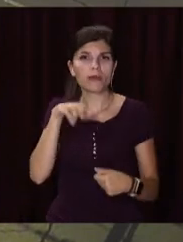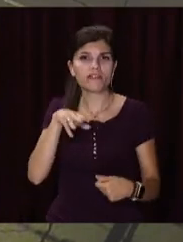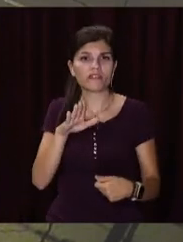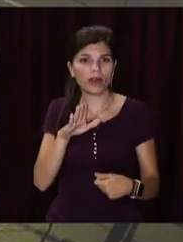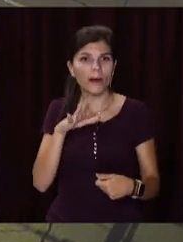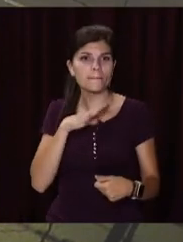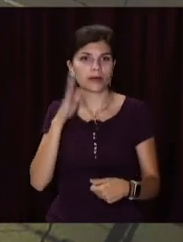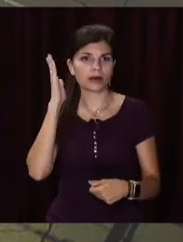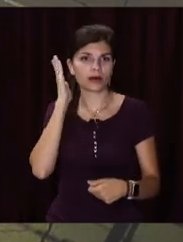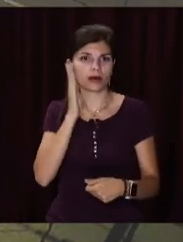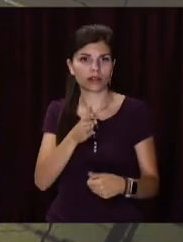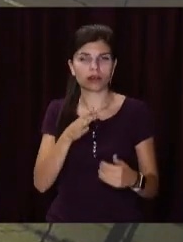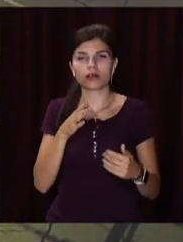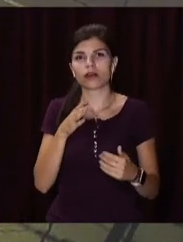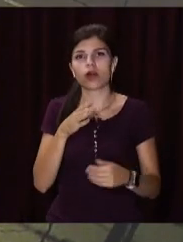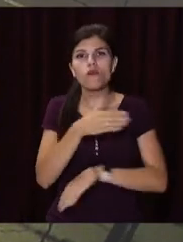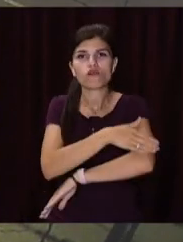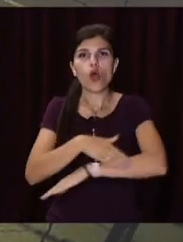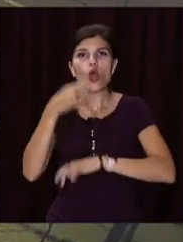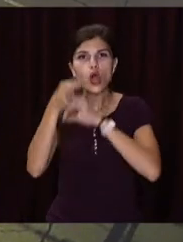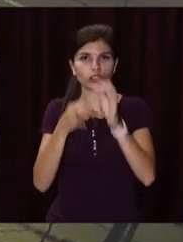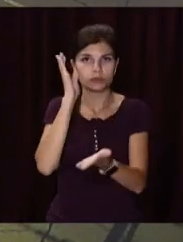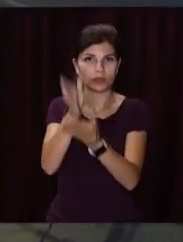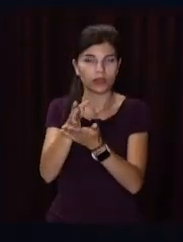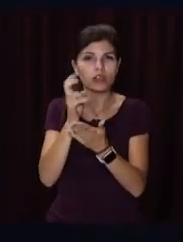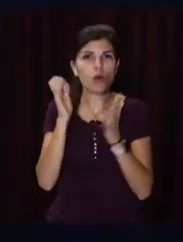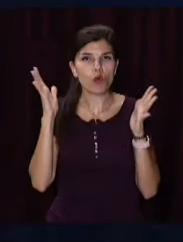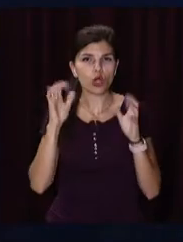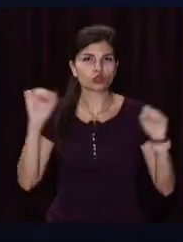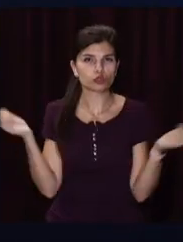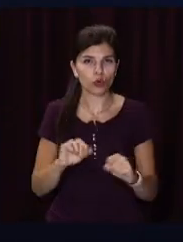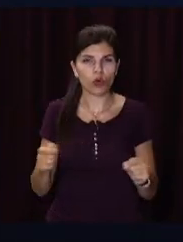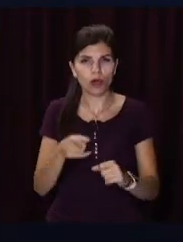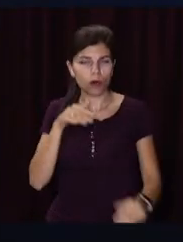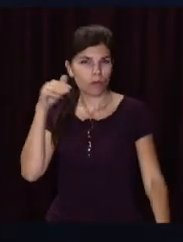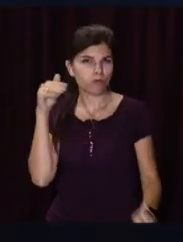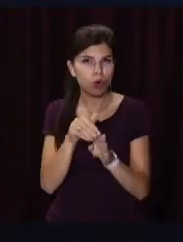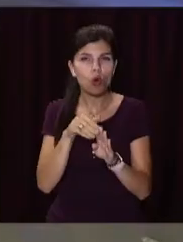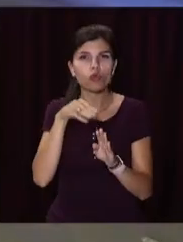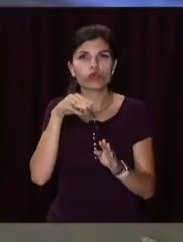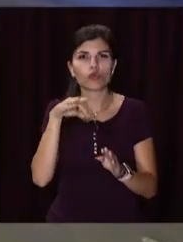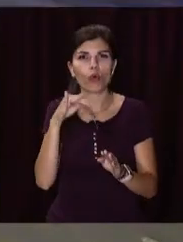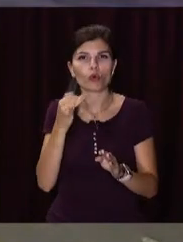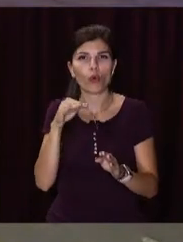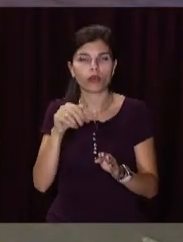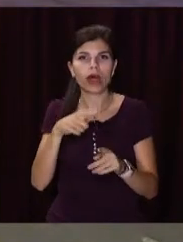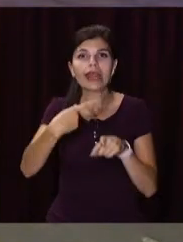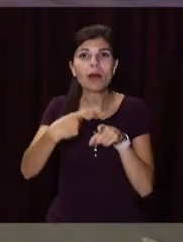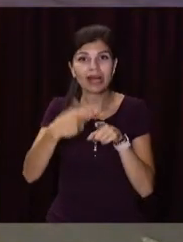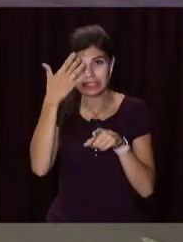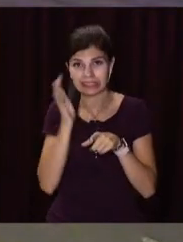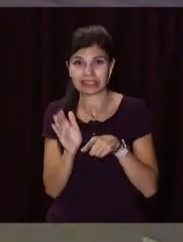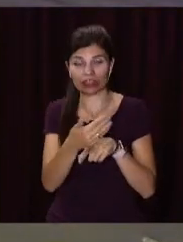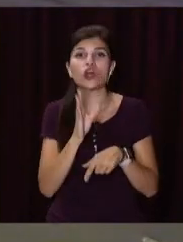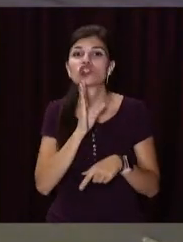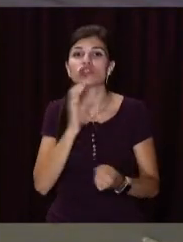рухався набережною Перемоги в бік вулиці Космічної. На високій швидкості іномарка врізалася в Тойоту, що повертала на перехресті.